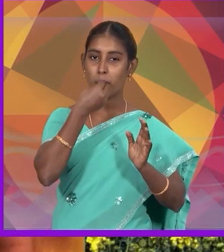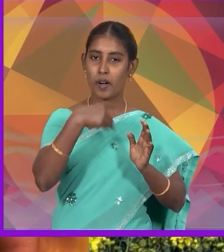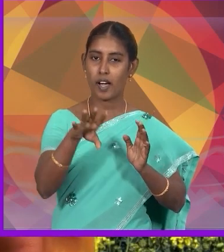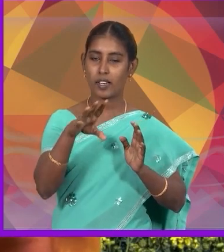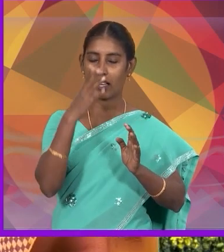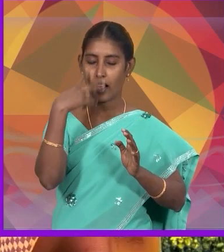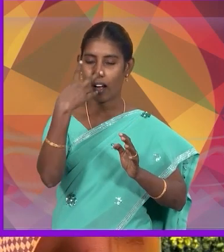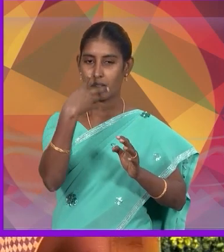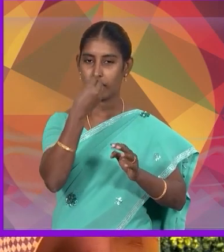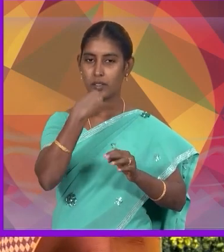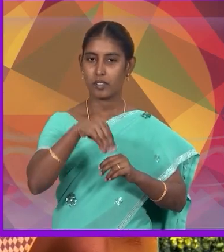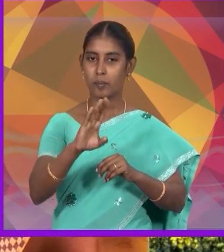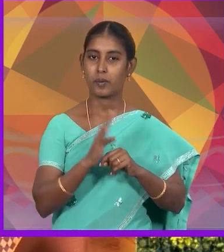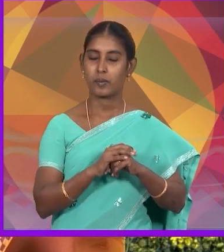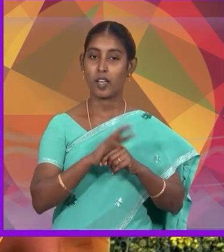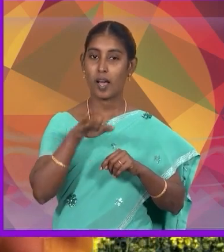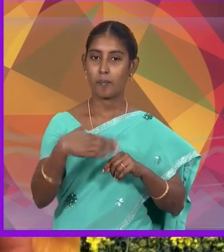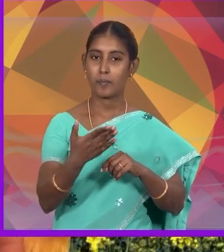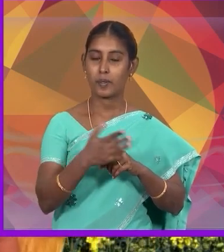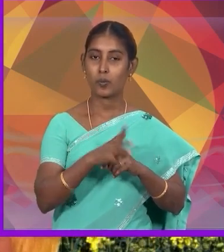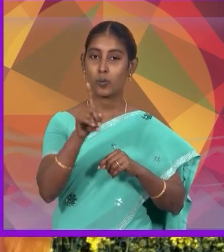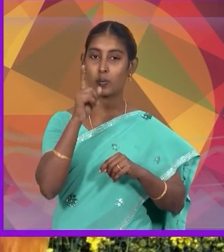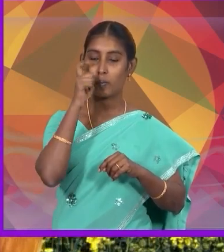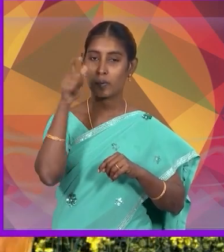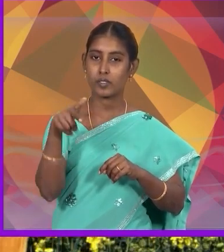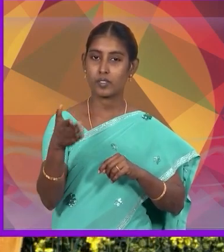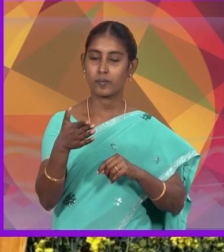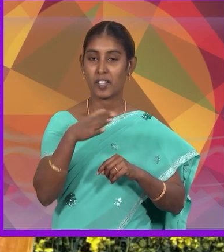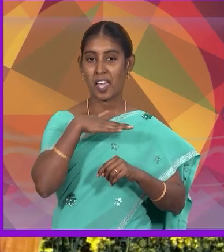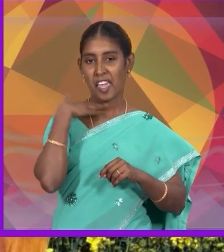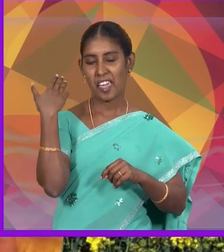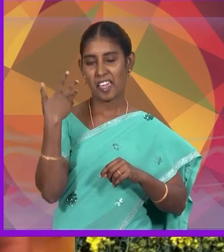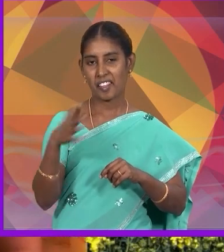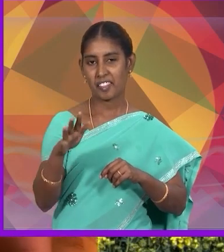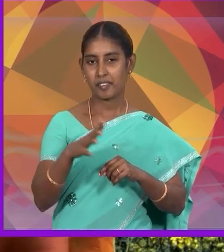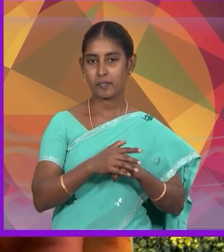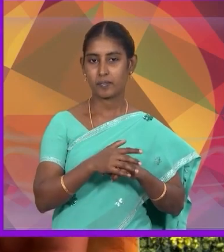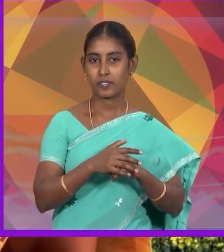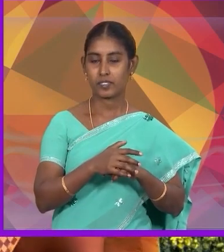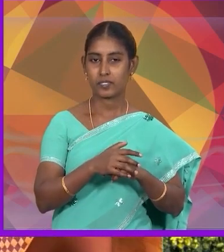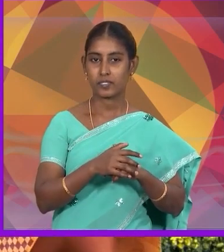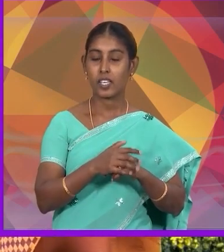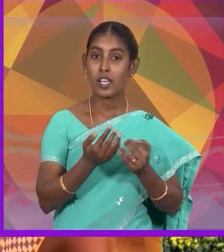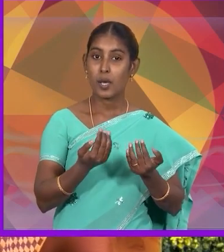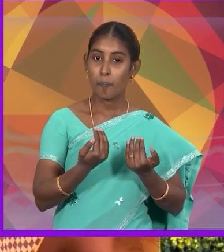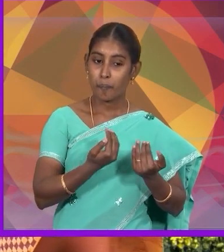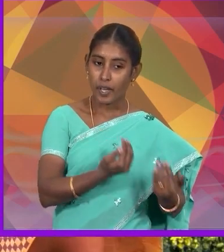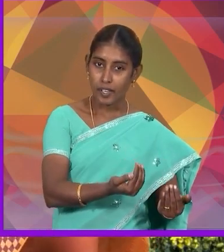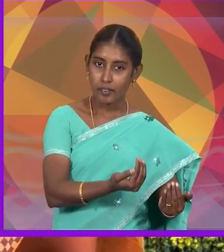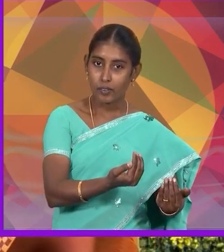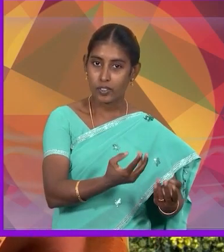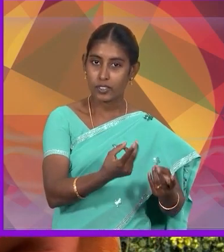ஒப்பாரி பாடல். அதுக்கப்புறம் பாத்தீங்கன்னா ஒரு மனிதன் வந்து பிறந்தது முதல் இறுதி வரை அவன்